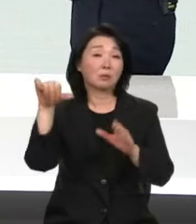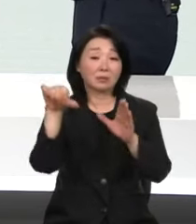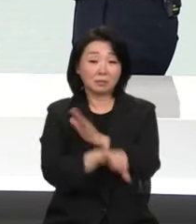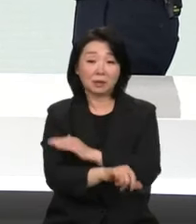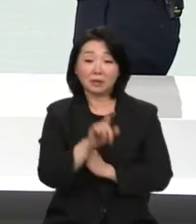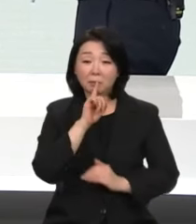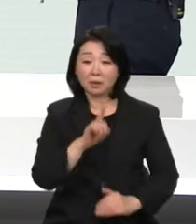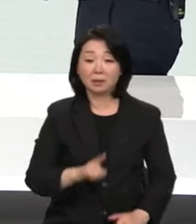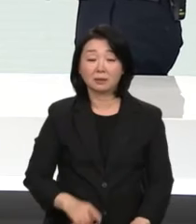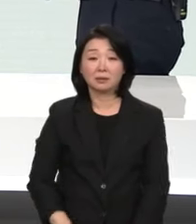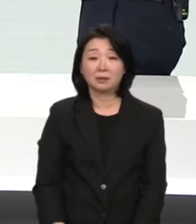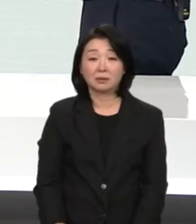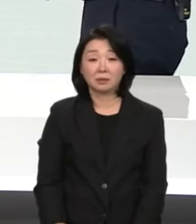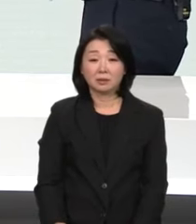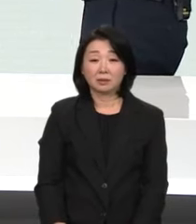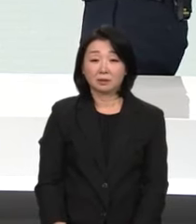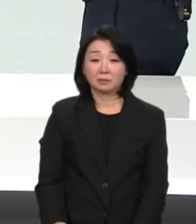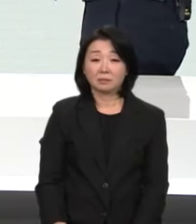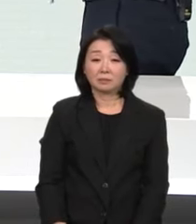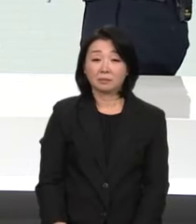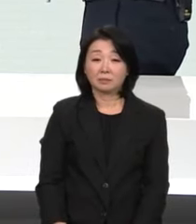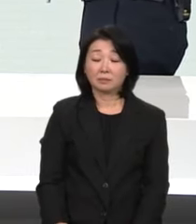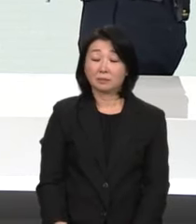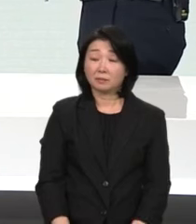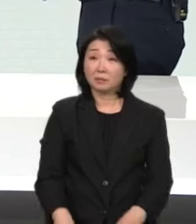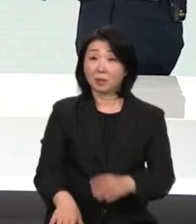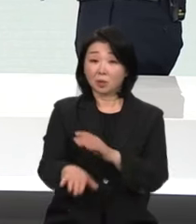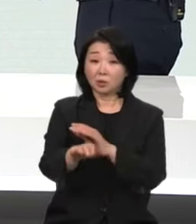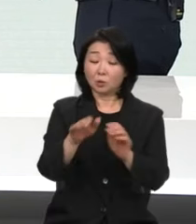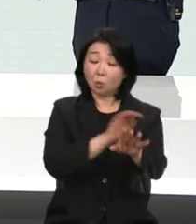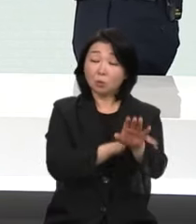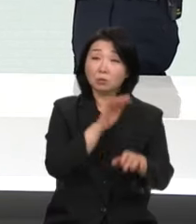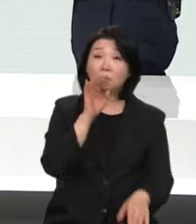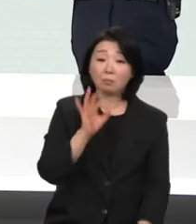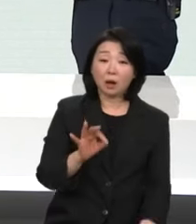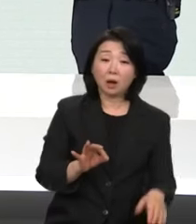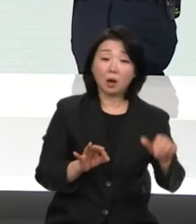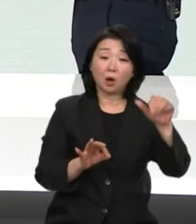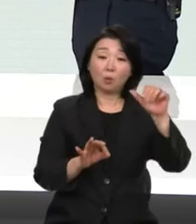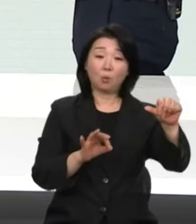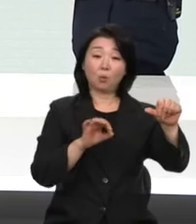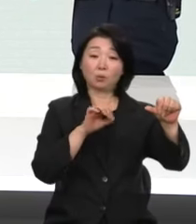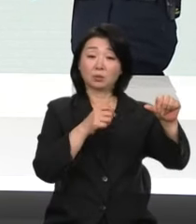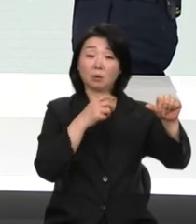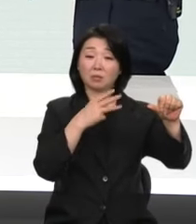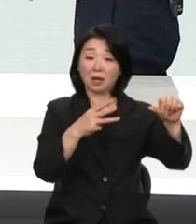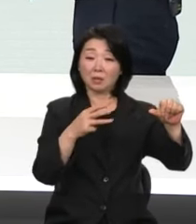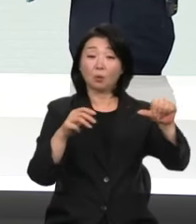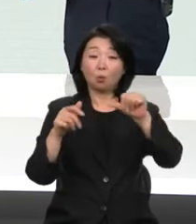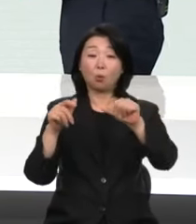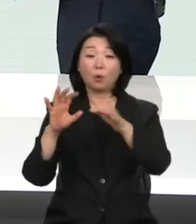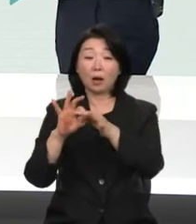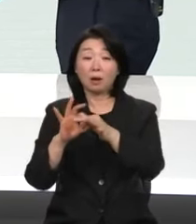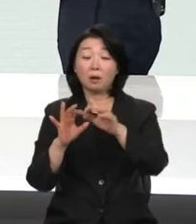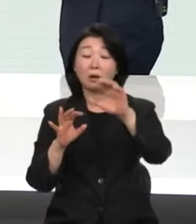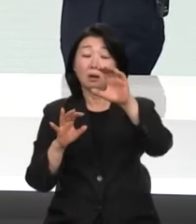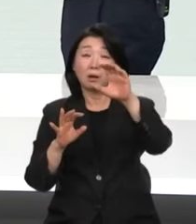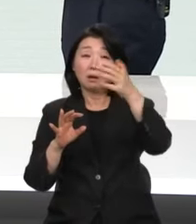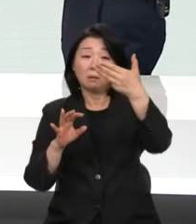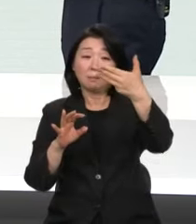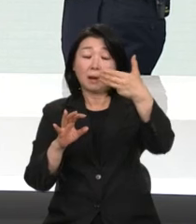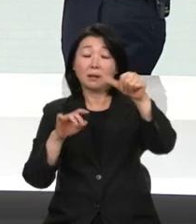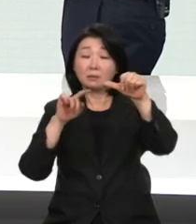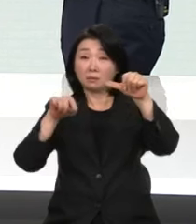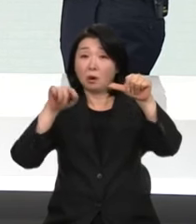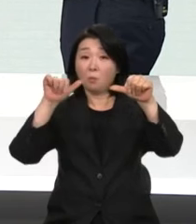있는 거고요. 네. 또 오른쪽 그래프를 보시면 자, 5.4는 5 라인에 붙어 있고 8.5는 거의 9 라인에 붙어서 이미